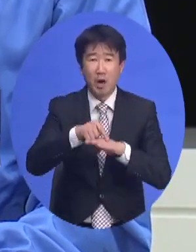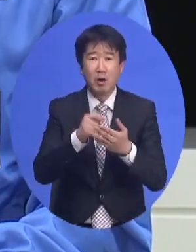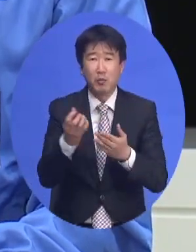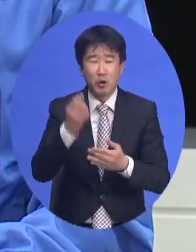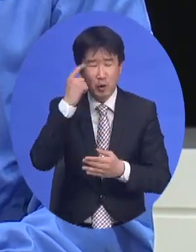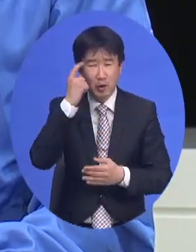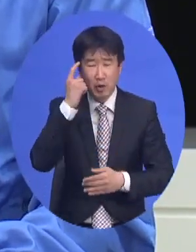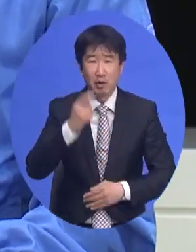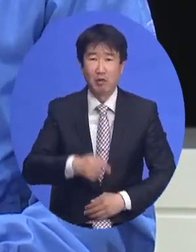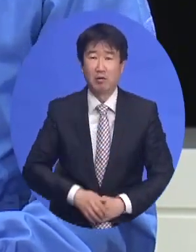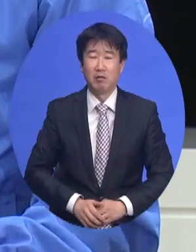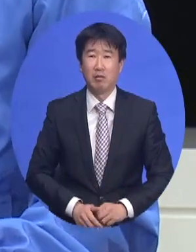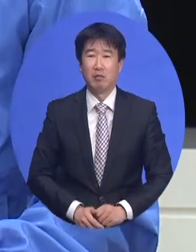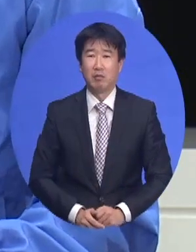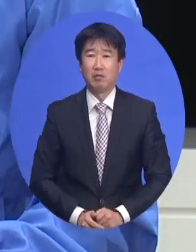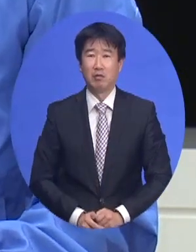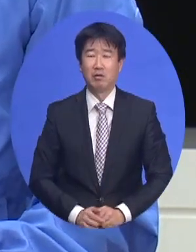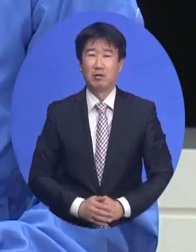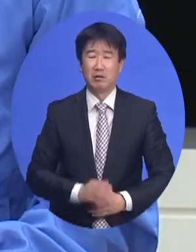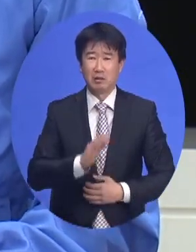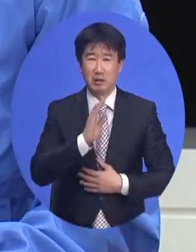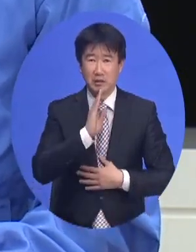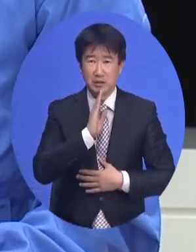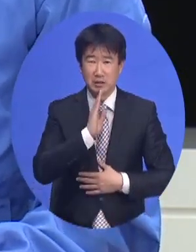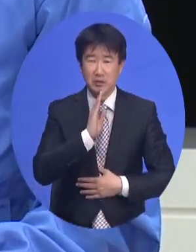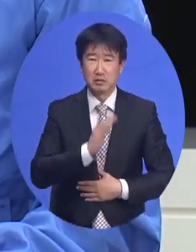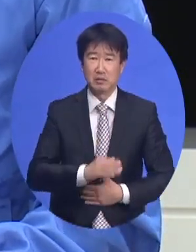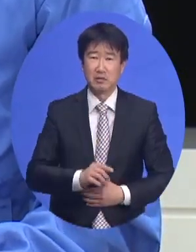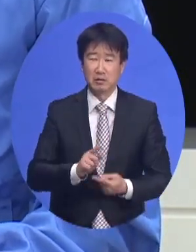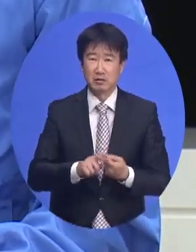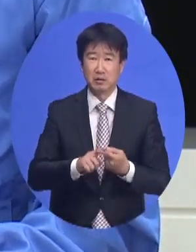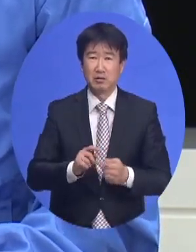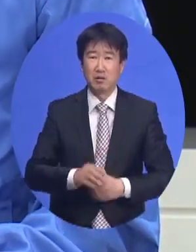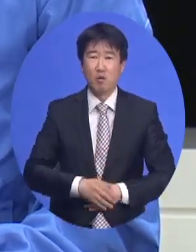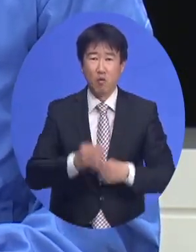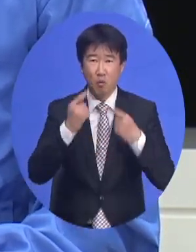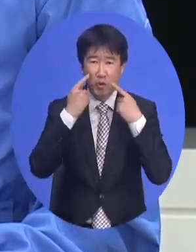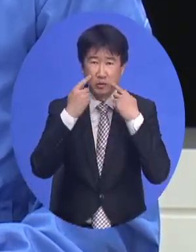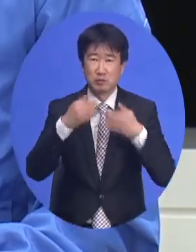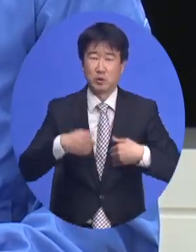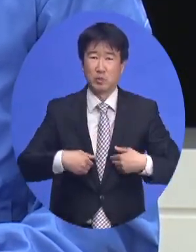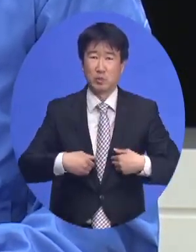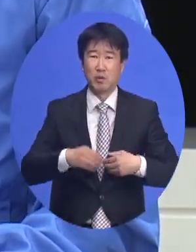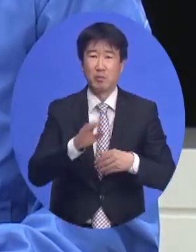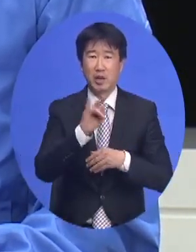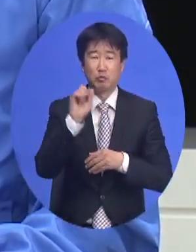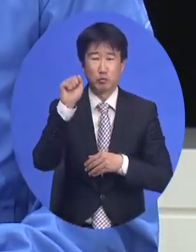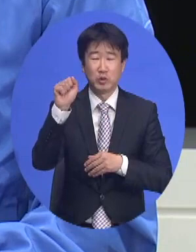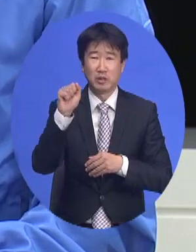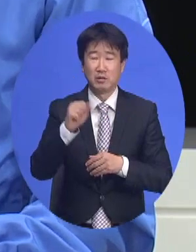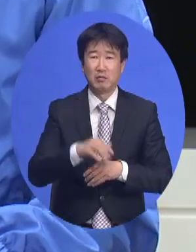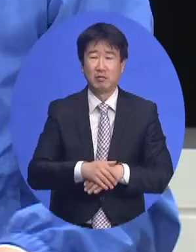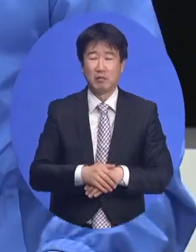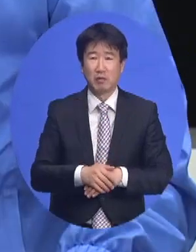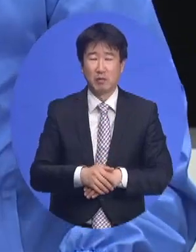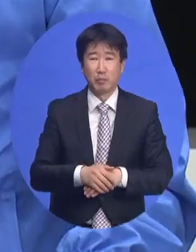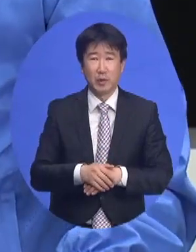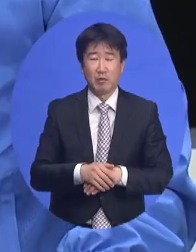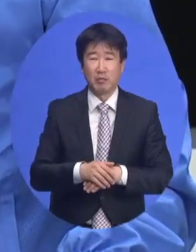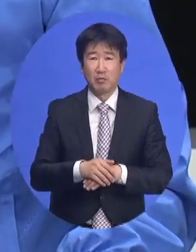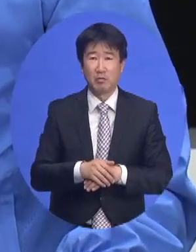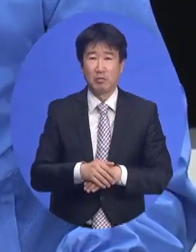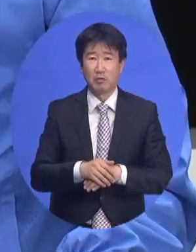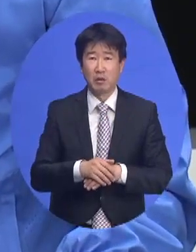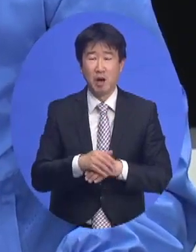하십니까? 그 사실관계를 조금 분명히 해야 될 것 같아요. 배주임 후보님. 강력화하는 게 창원